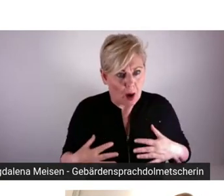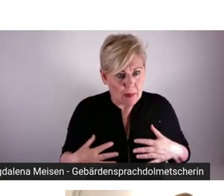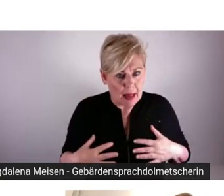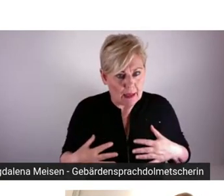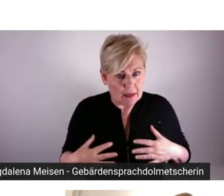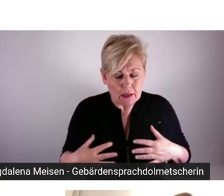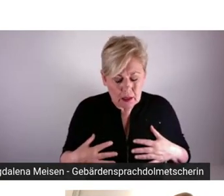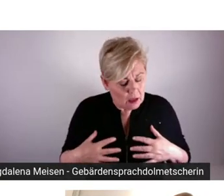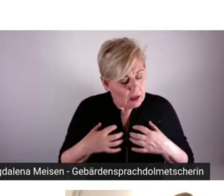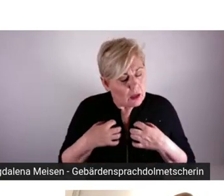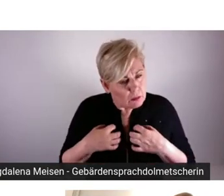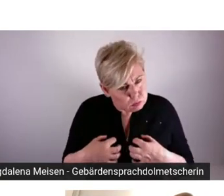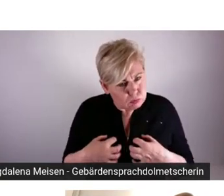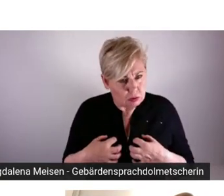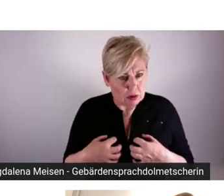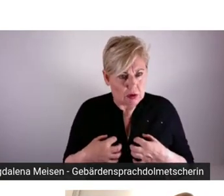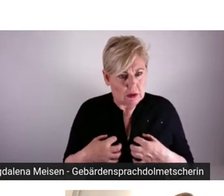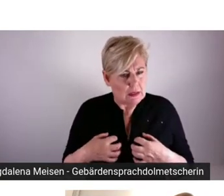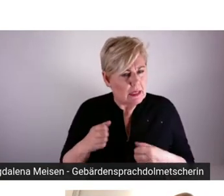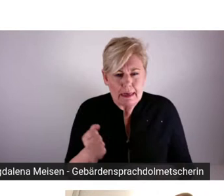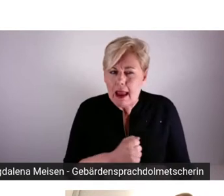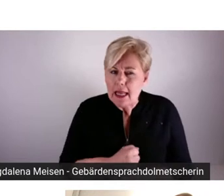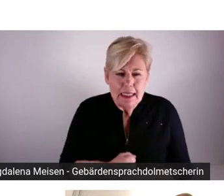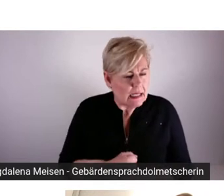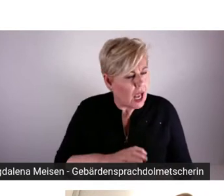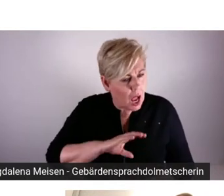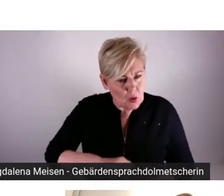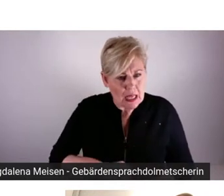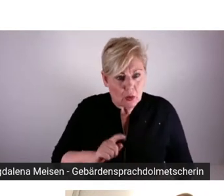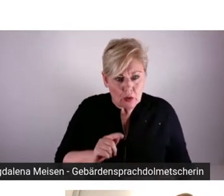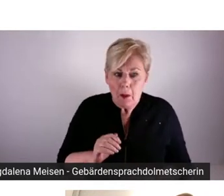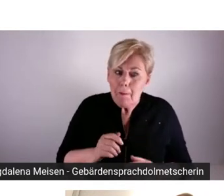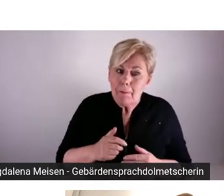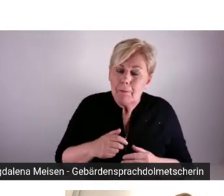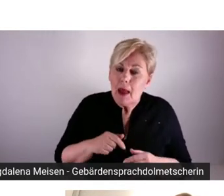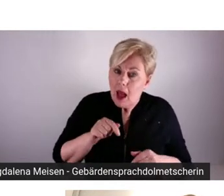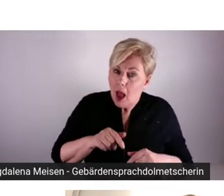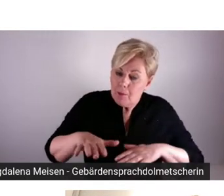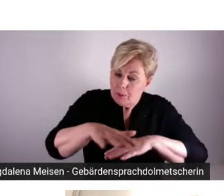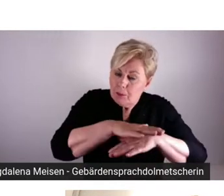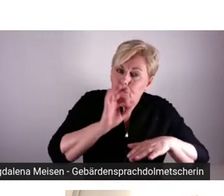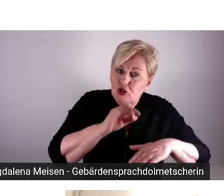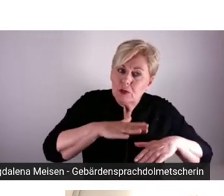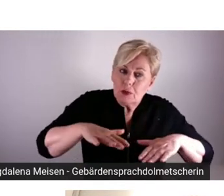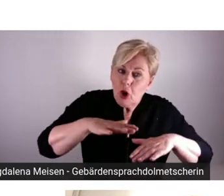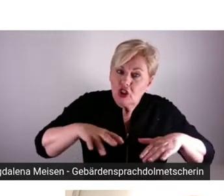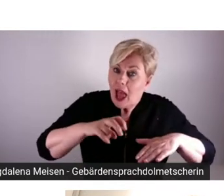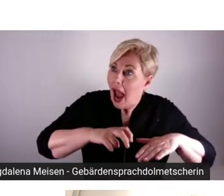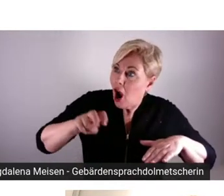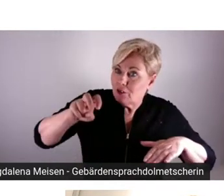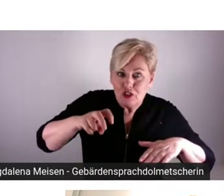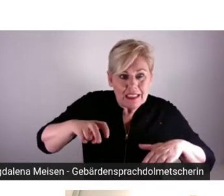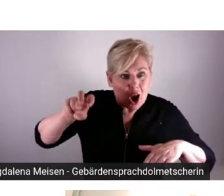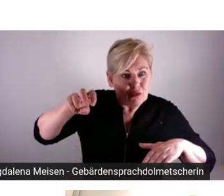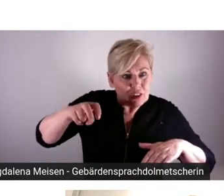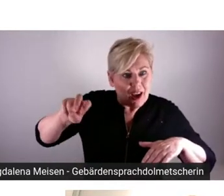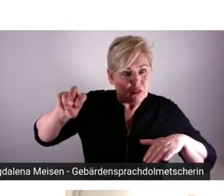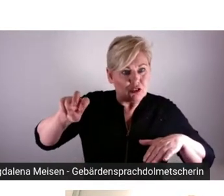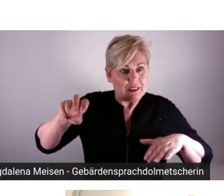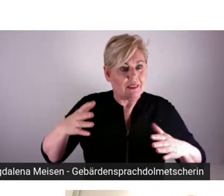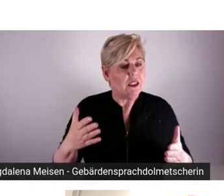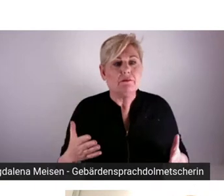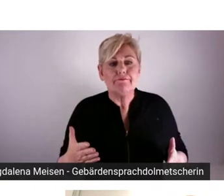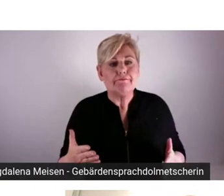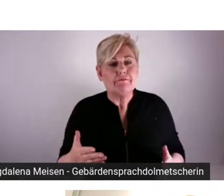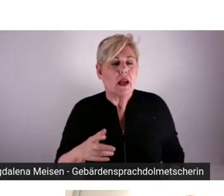der Menschen, das kann man nicht durchhalten. Und die Aufstiegschancen in diesen Branchen, die sind bei diesen Beschäftigungsverhältnissen